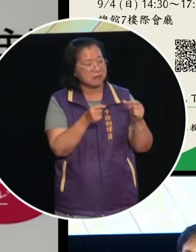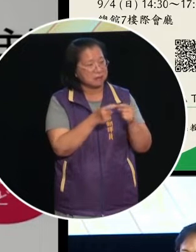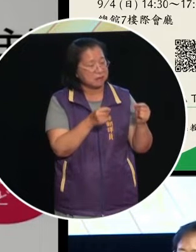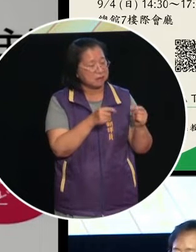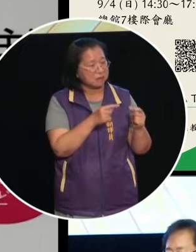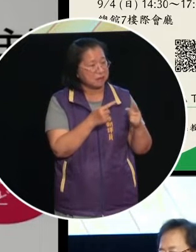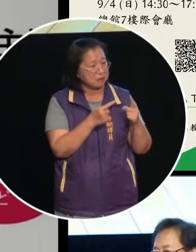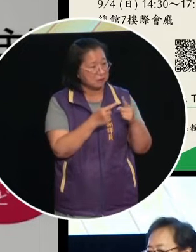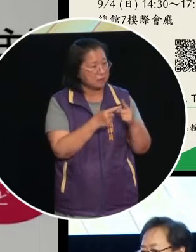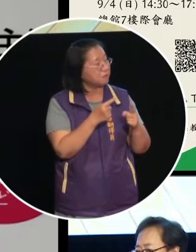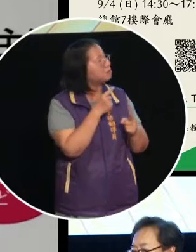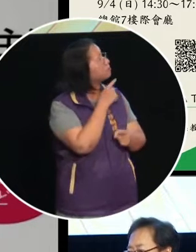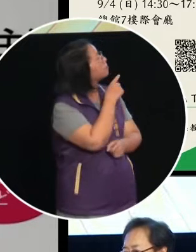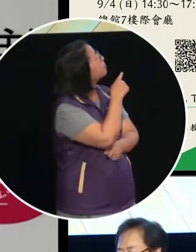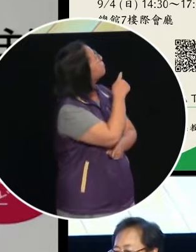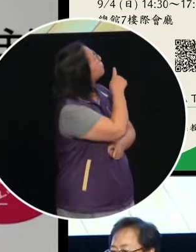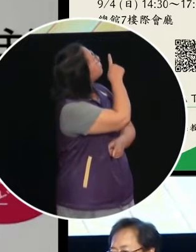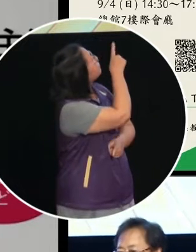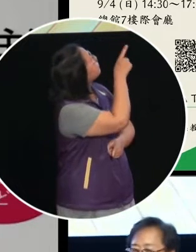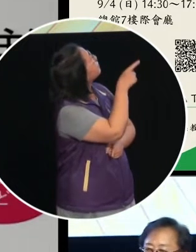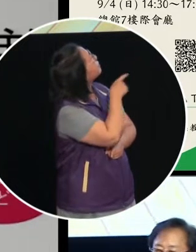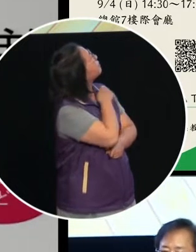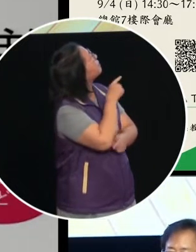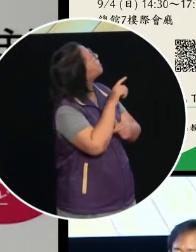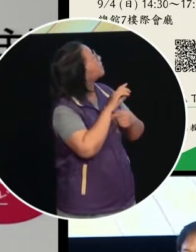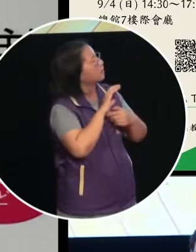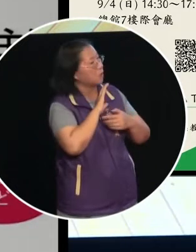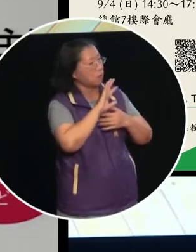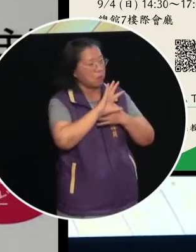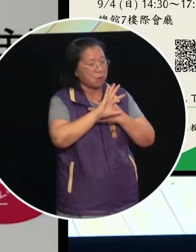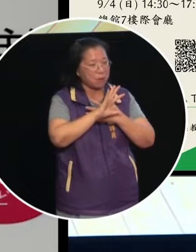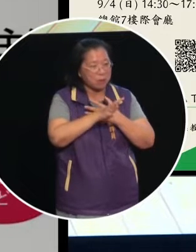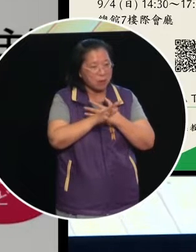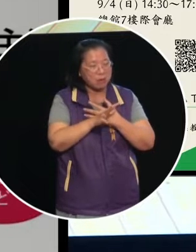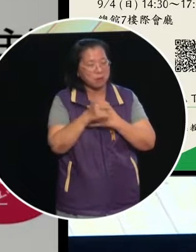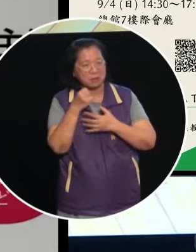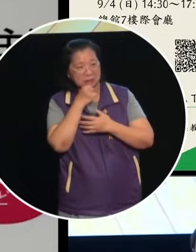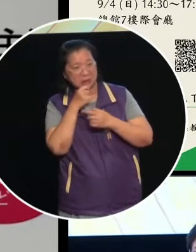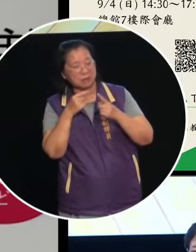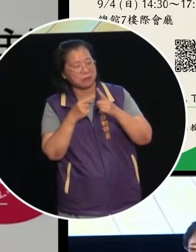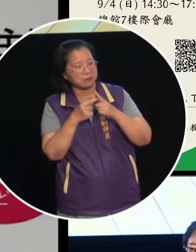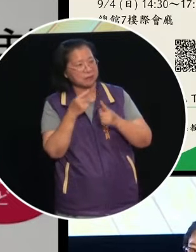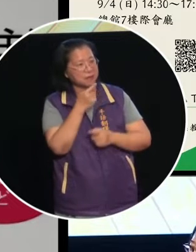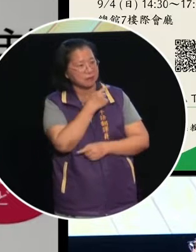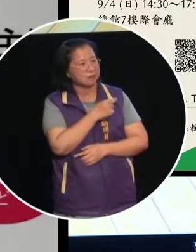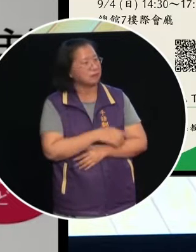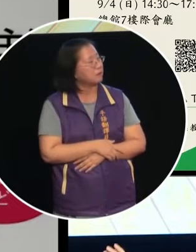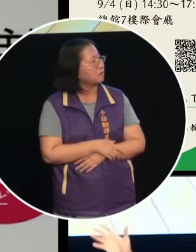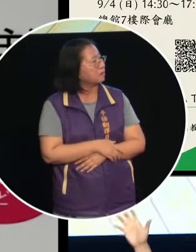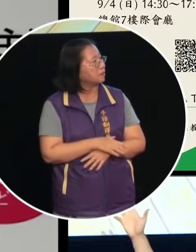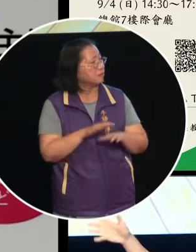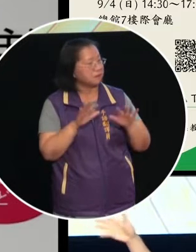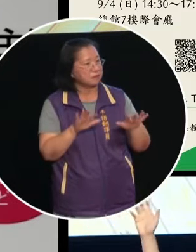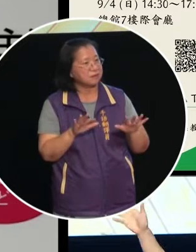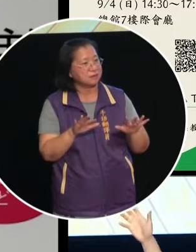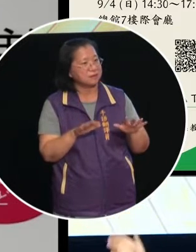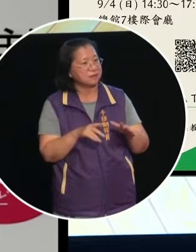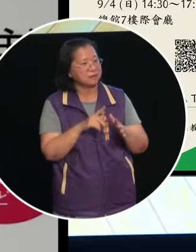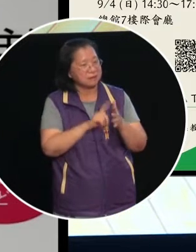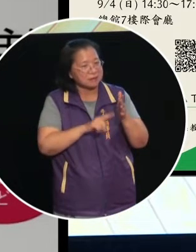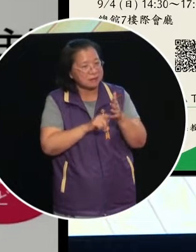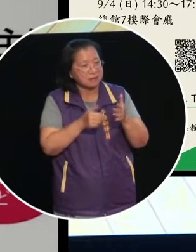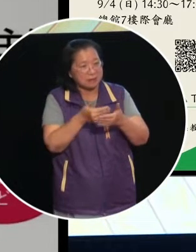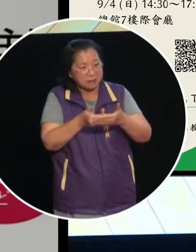解的，那就叫外国人台湾人理解是不容易。 不过我今天比较用简单的那个图